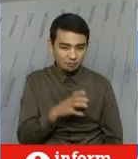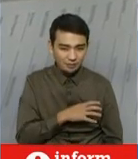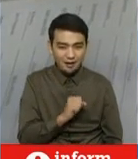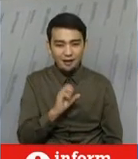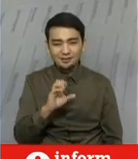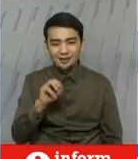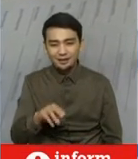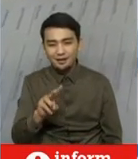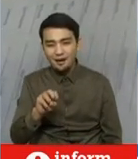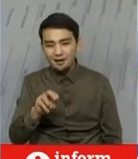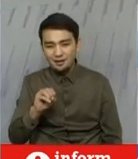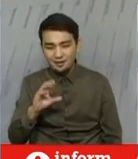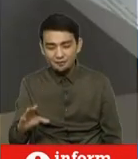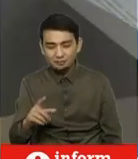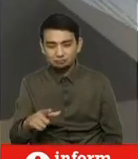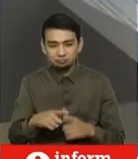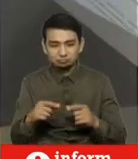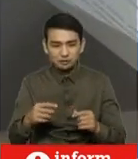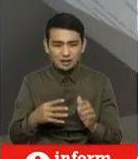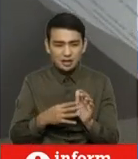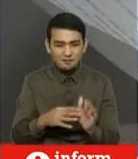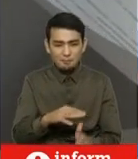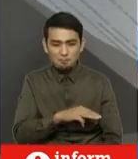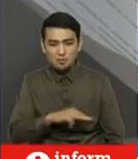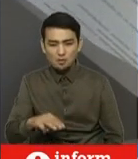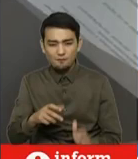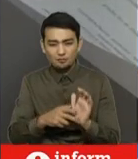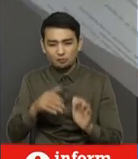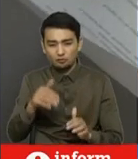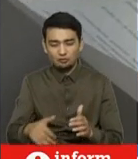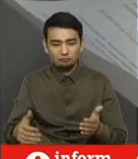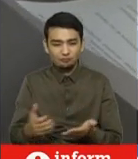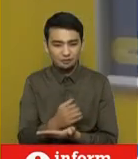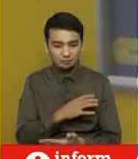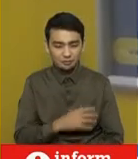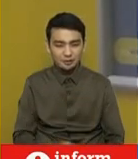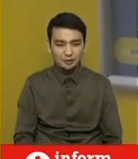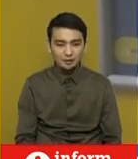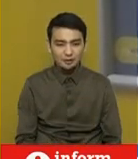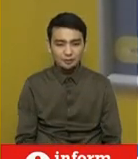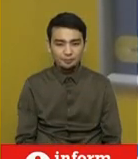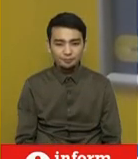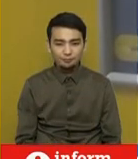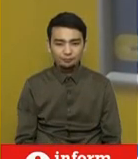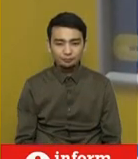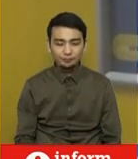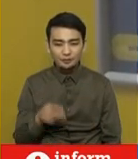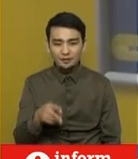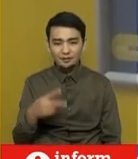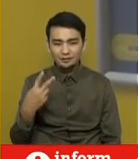калеев который получил сертификат на сумму 9800 ся теньге с